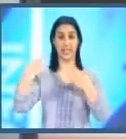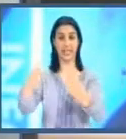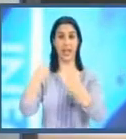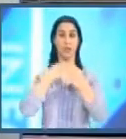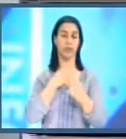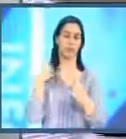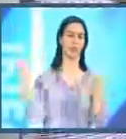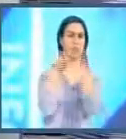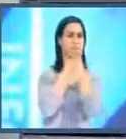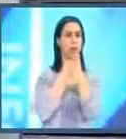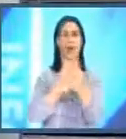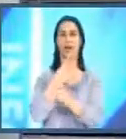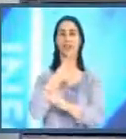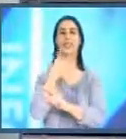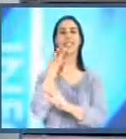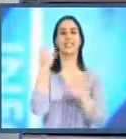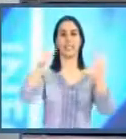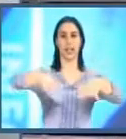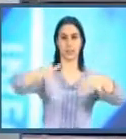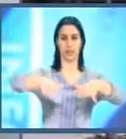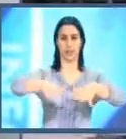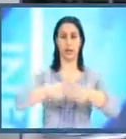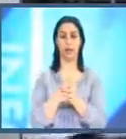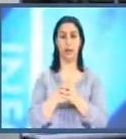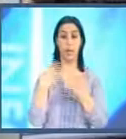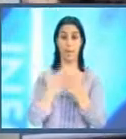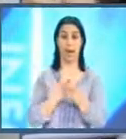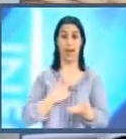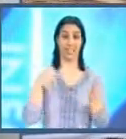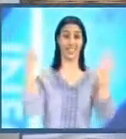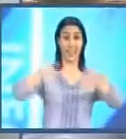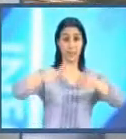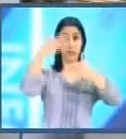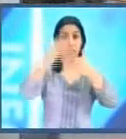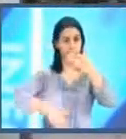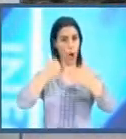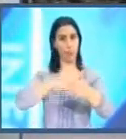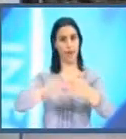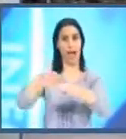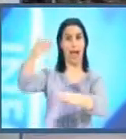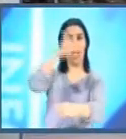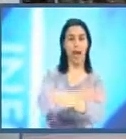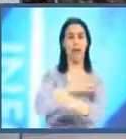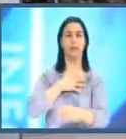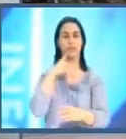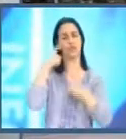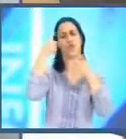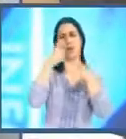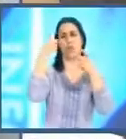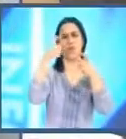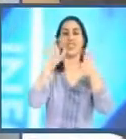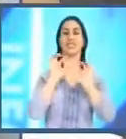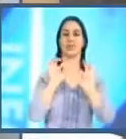ser intervingut s'ha marcat en 6 mesos. Per arribar a aquesta fita, el centre viladecanenc està realitzant un esforç